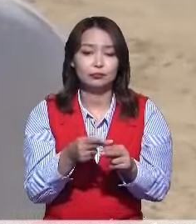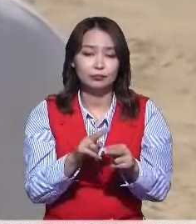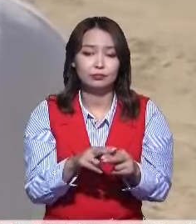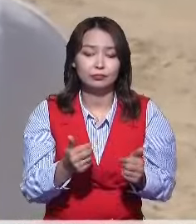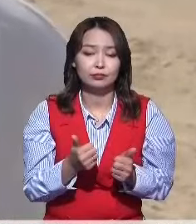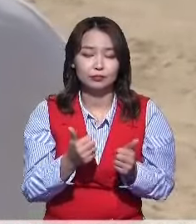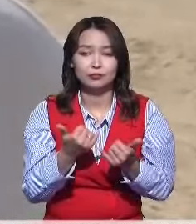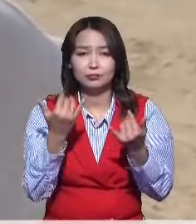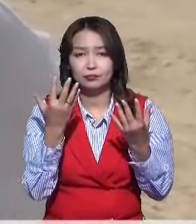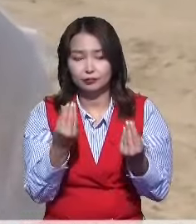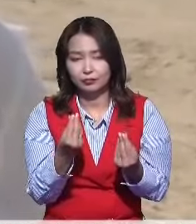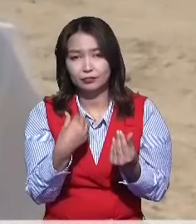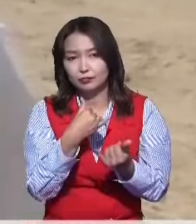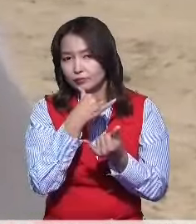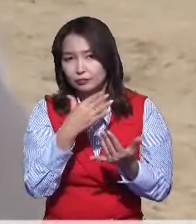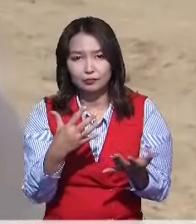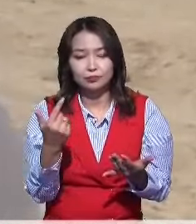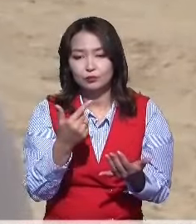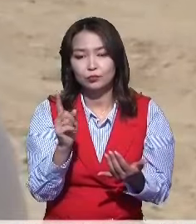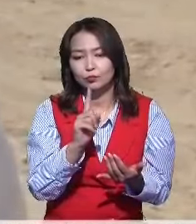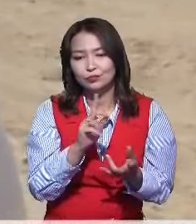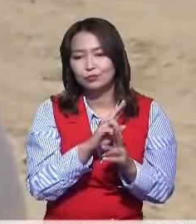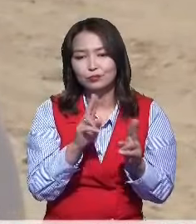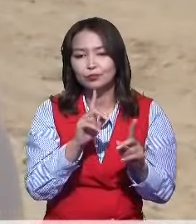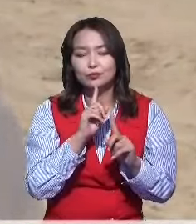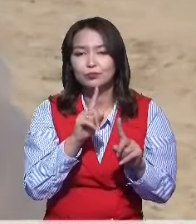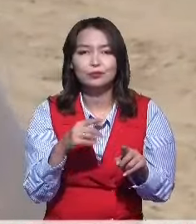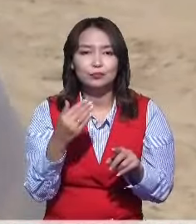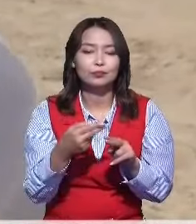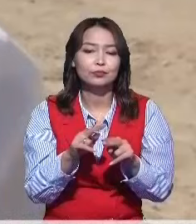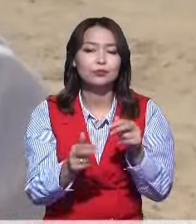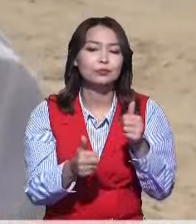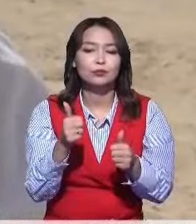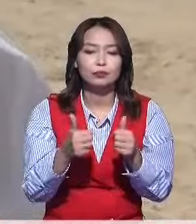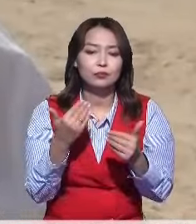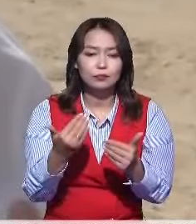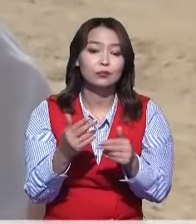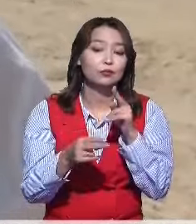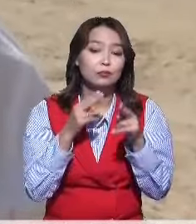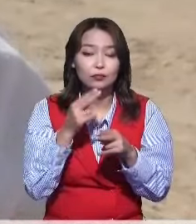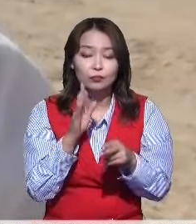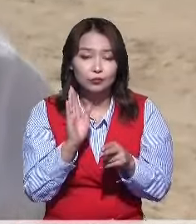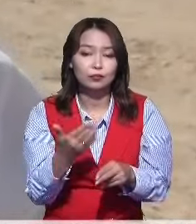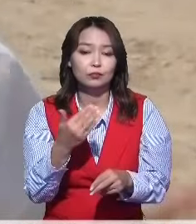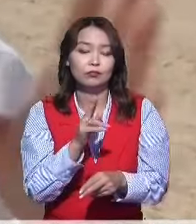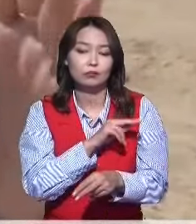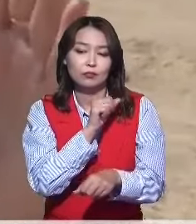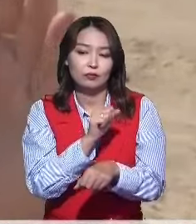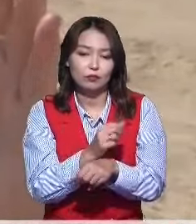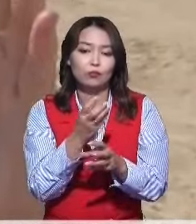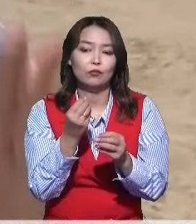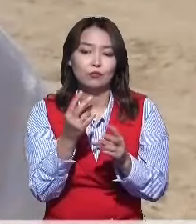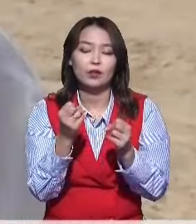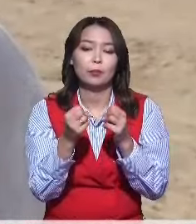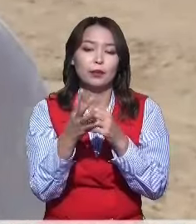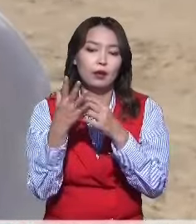На сегодняшний день не могу дать гарантии, что никто не будет оспаривать итоги конкурса. Если будут жалобы, тогда процедура растянется еще на 15